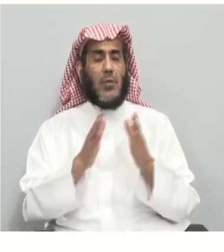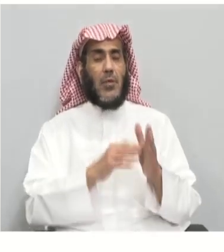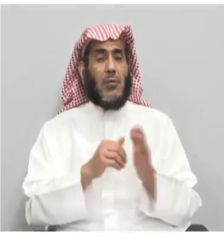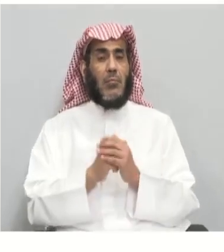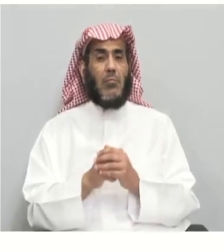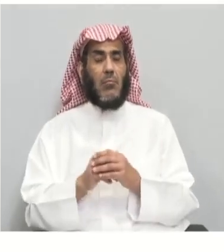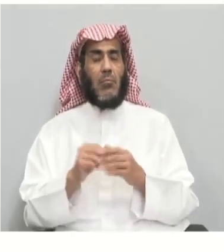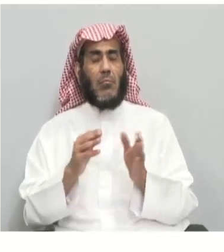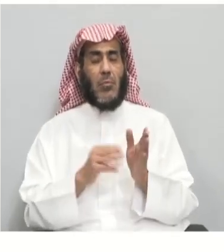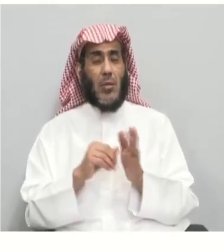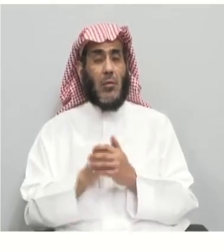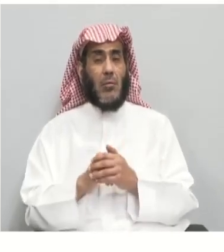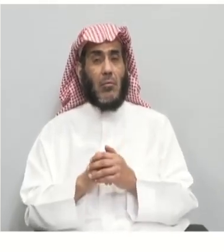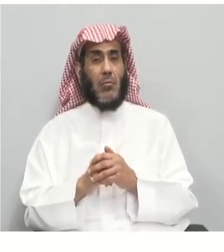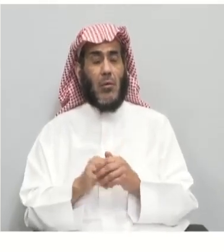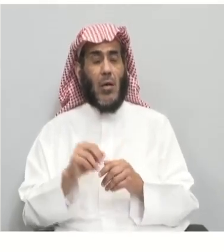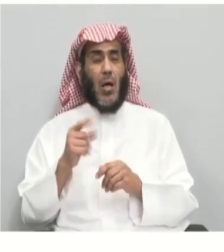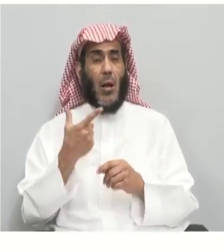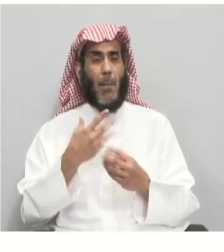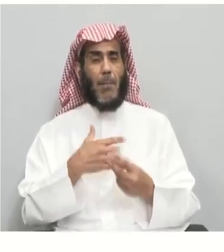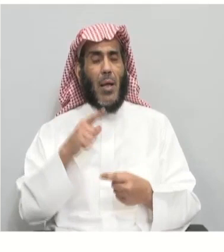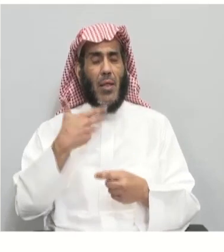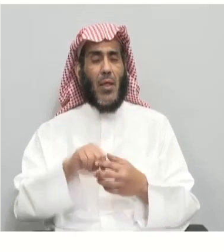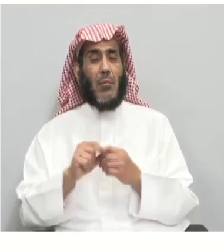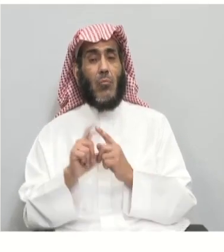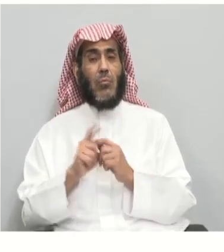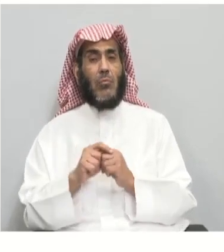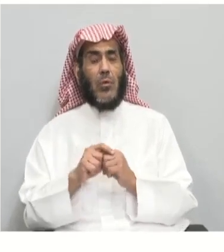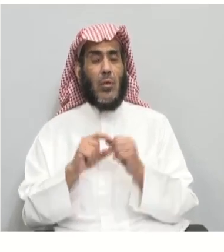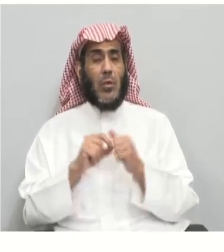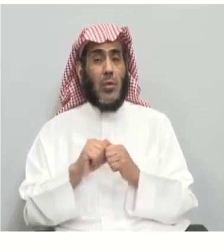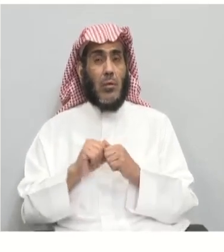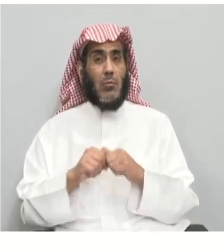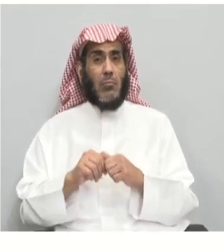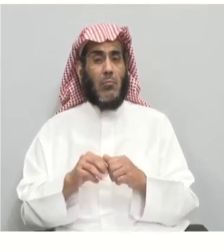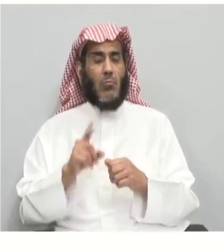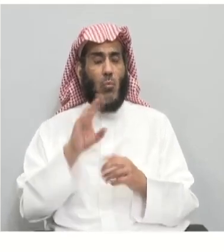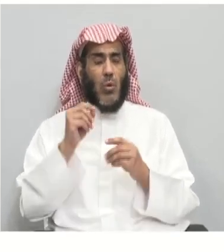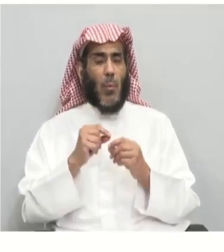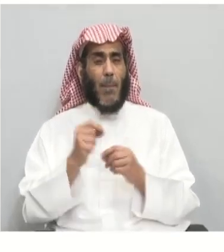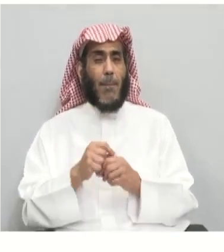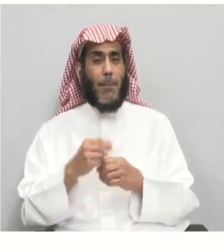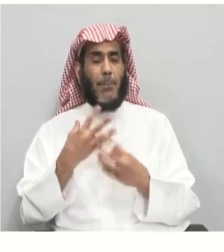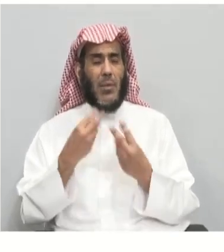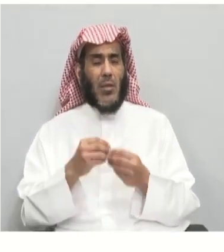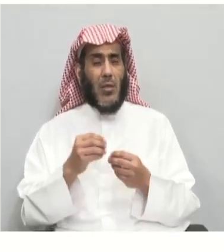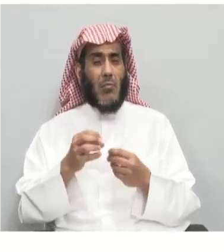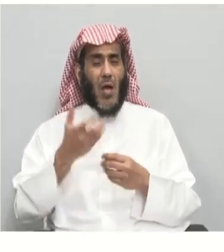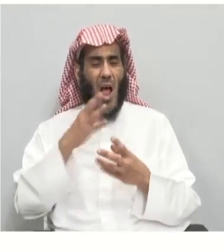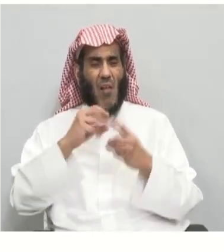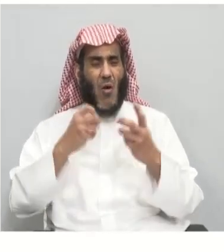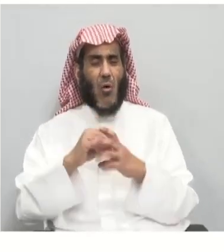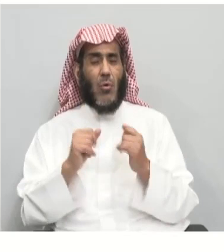الان للبطاقه البيضاء هنا لدينا ام تقوم بتنظيف الفواكه